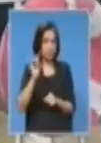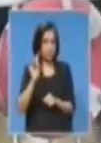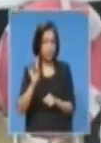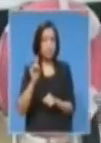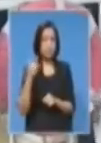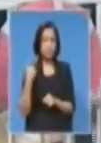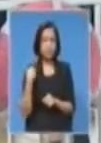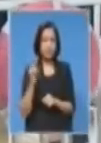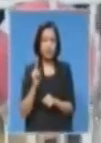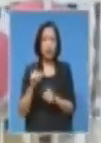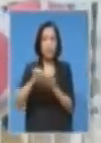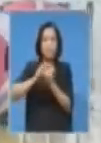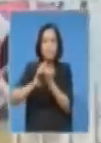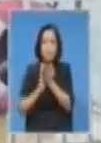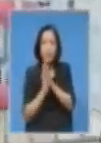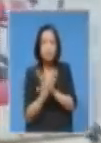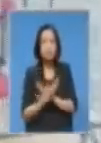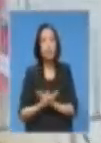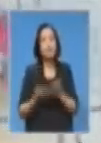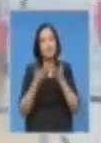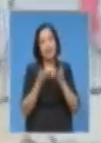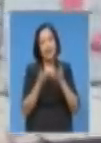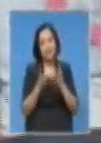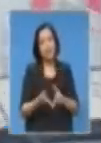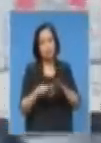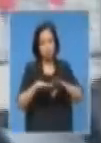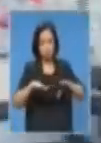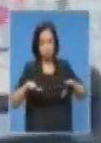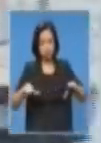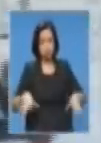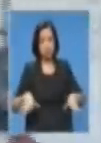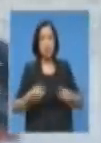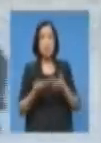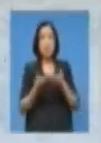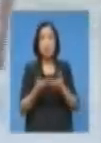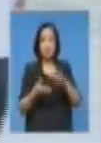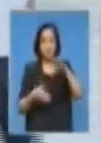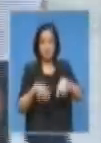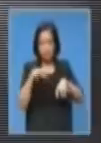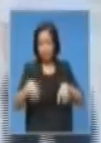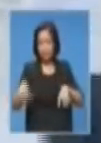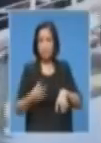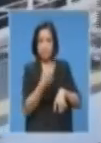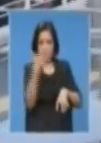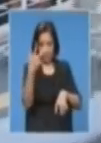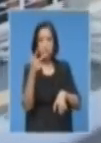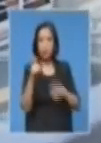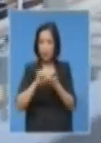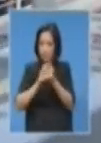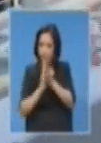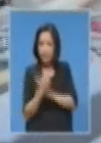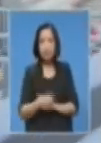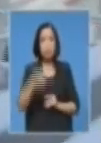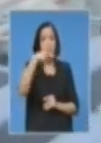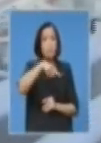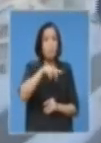เราก็จะมีการปรับปรุงในเรื่องของท่าเรือที่สำคัญนะครับสามท่าเรือคือท่าเรือพรานน